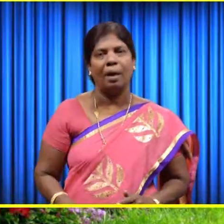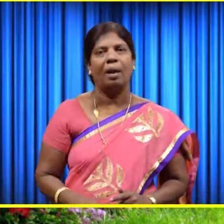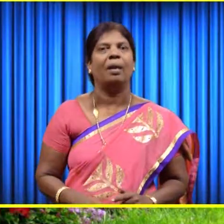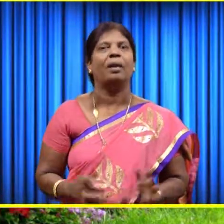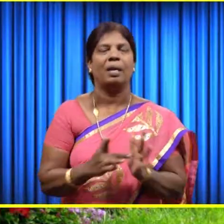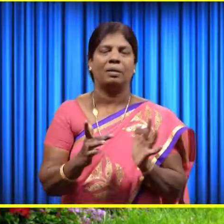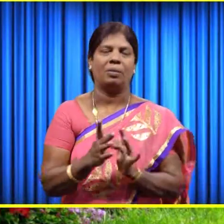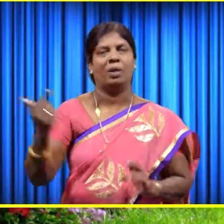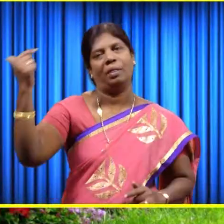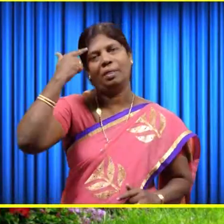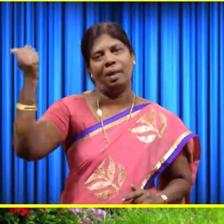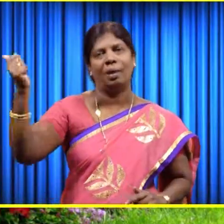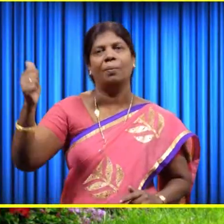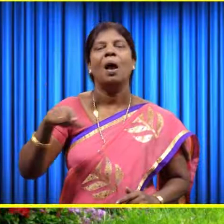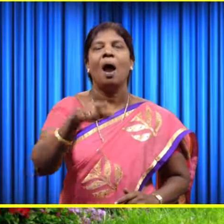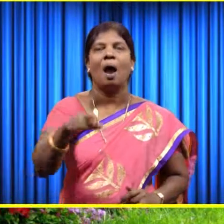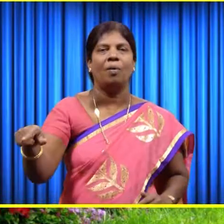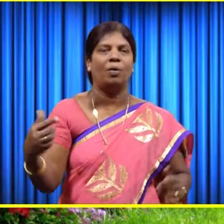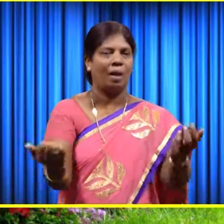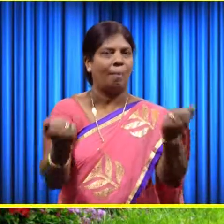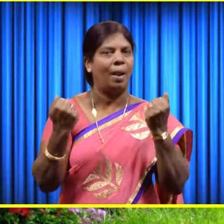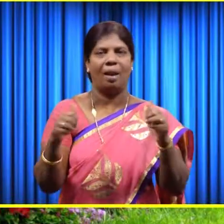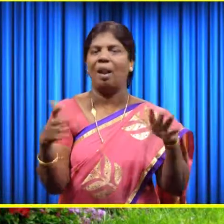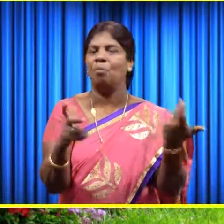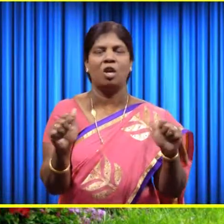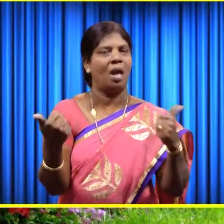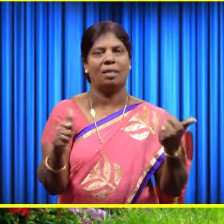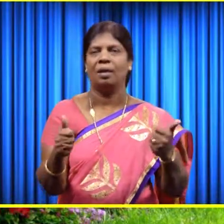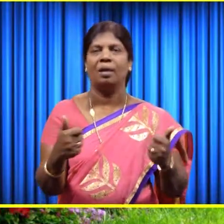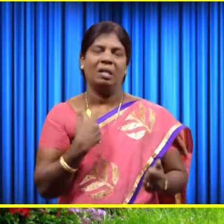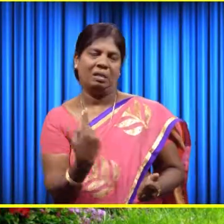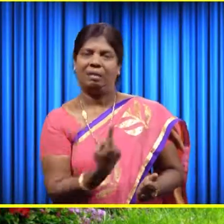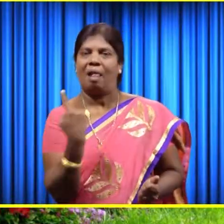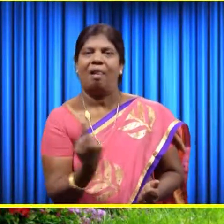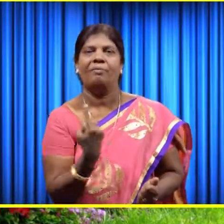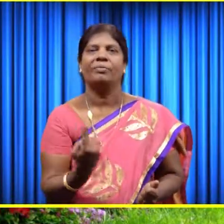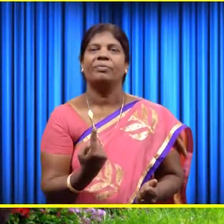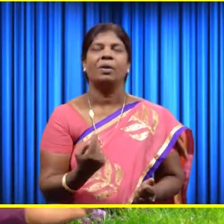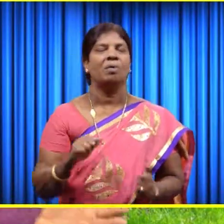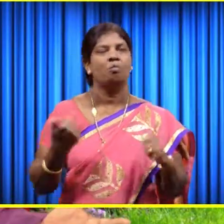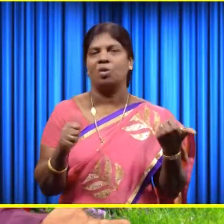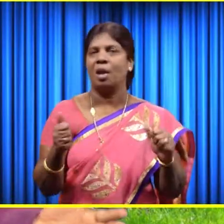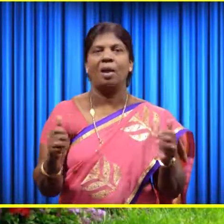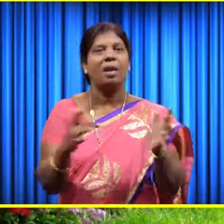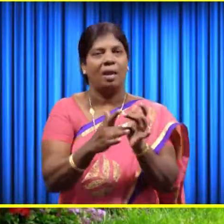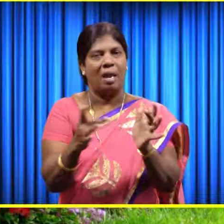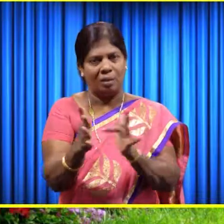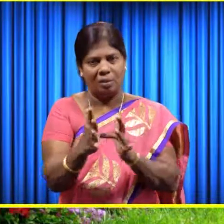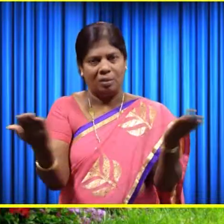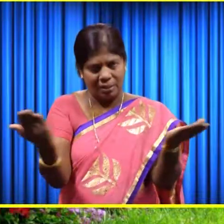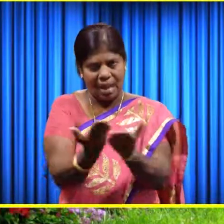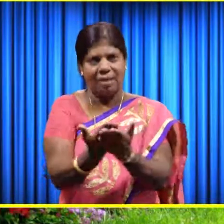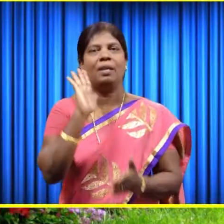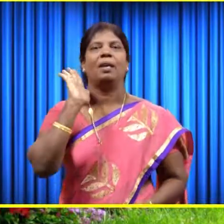ஆண்டவருக்கு தெரியும், அவளுடைய பலனால் அது முடியாது, தன்னுடைய ஒத்தாசை அவளுக்கு தேவைப்படும் என்று அவருக்கு